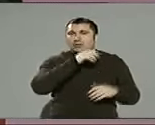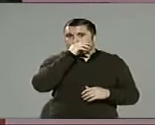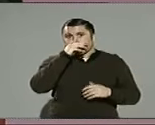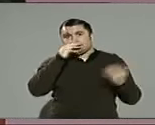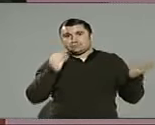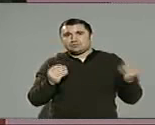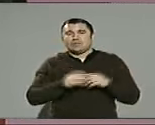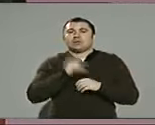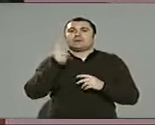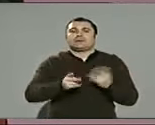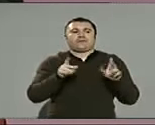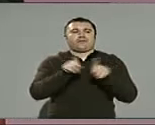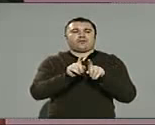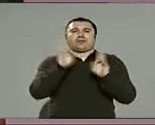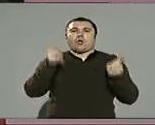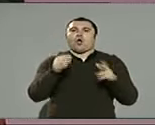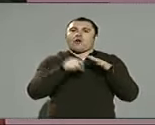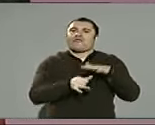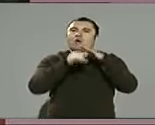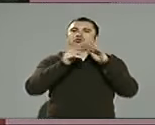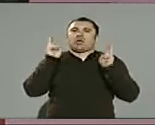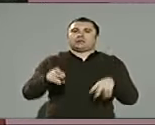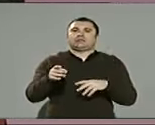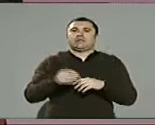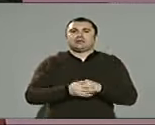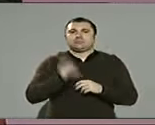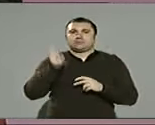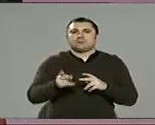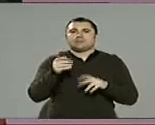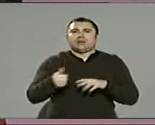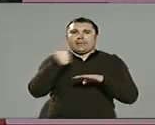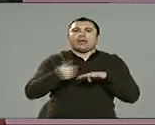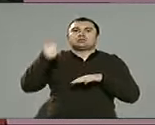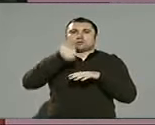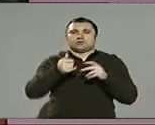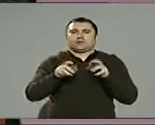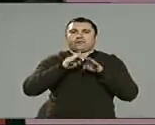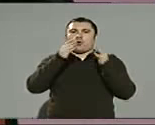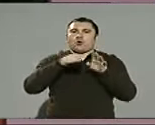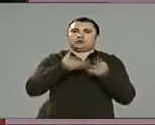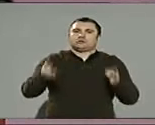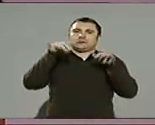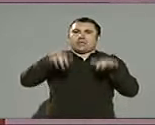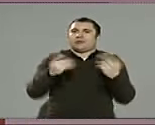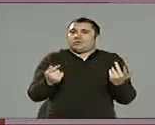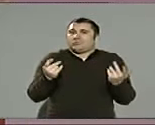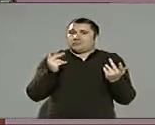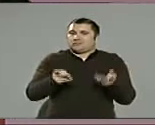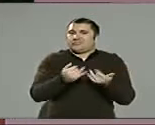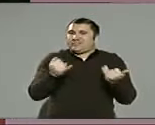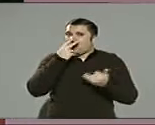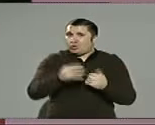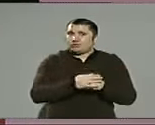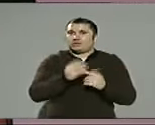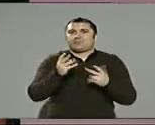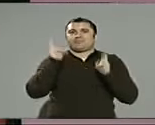gerade aus Vorständen von Hedgefonds und anderswo kommen, arbeiten ganz viel, um wohlhabend zu werden. Das respektieren wir. Aber wir wissen